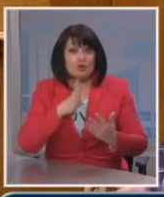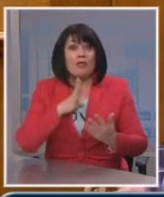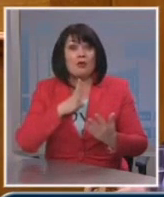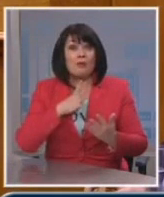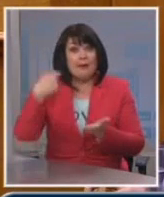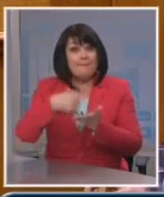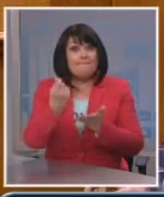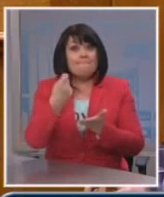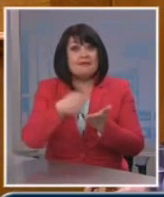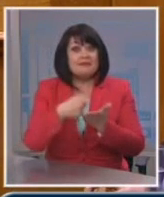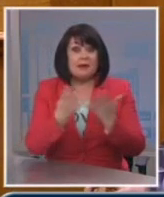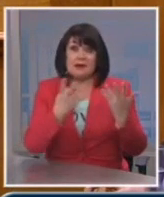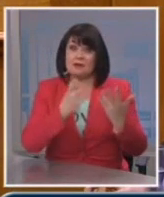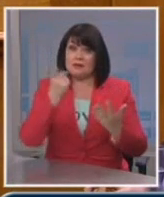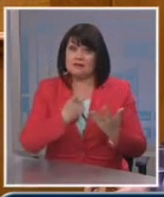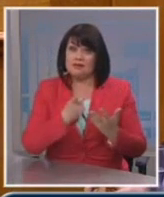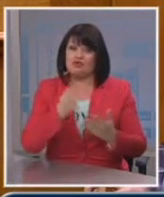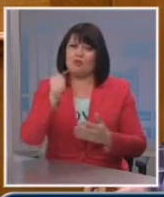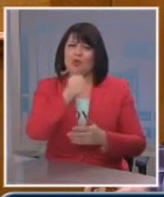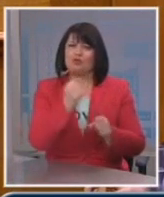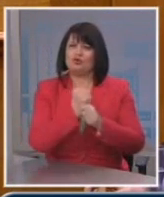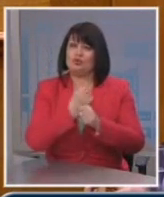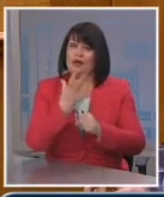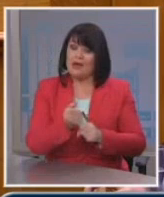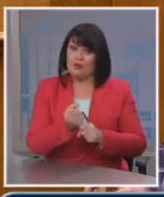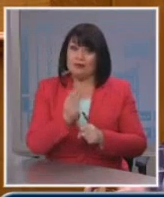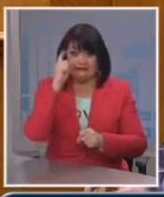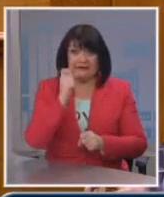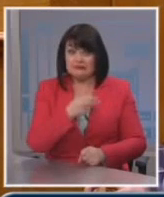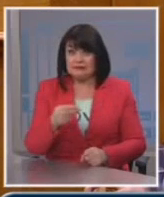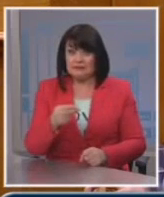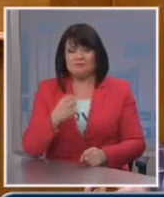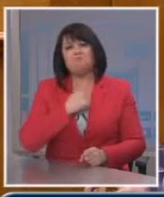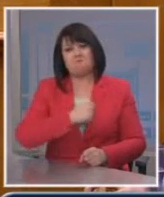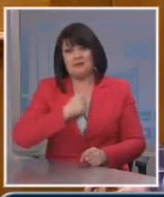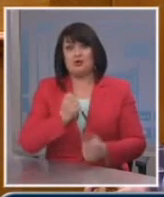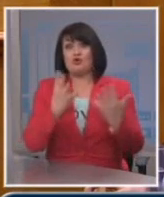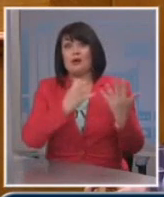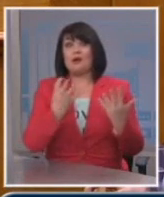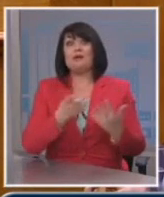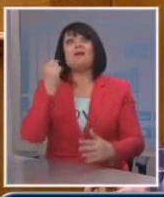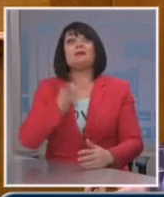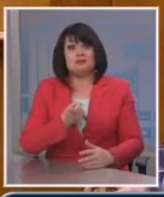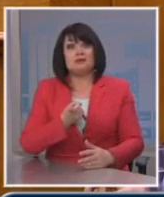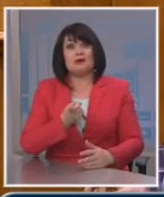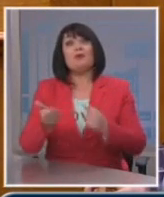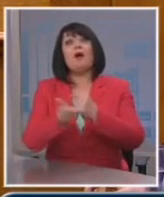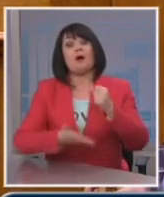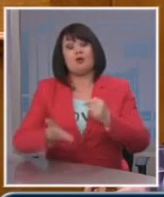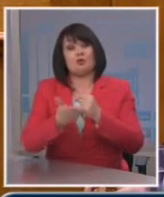στο 90% περίπου των αυτοαπασχολούμενων και δυστυχώς στο 99% των αγροτών.